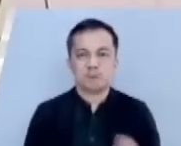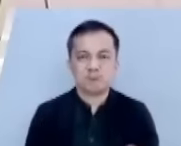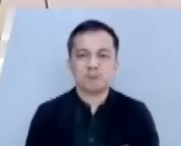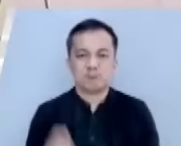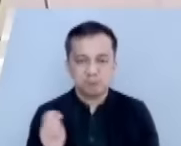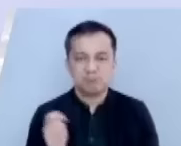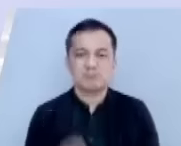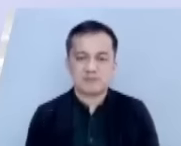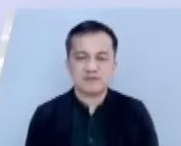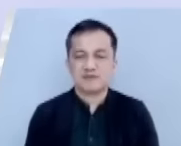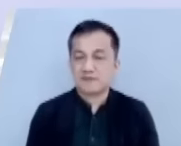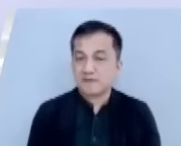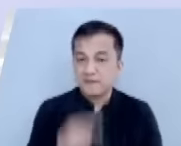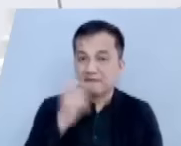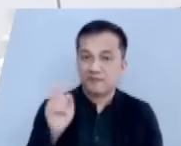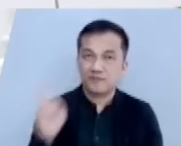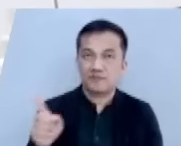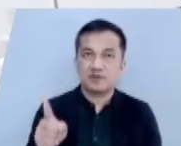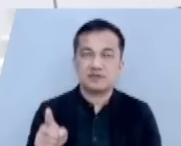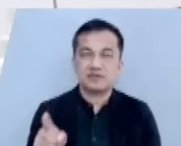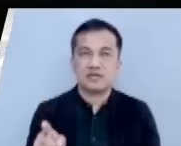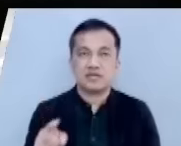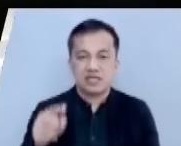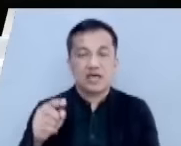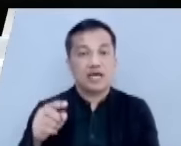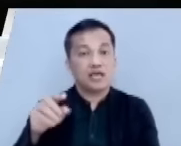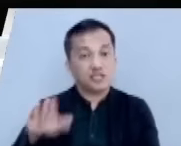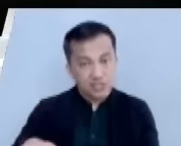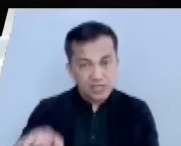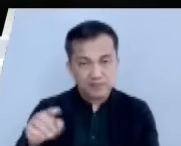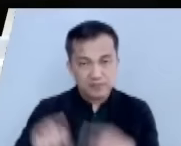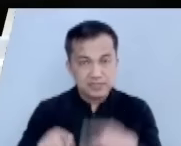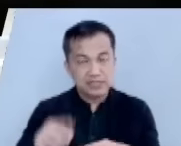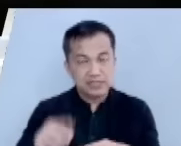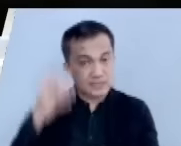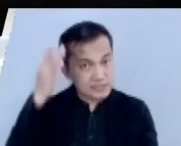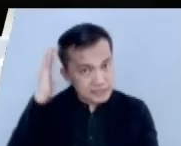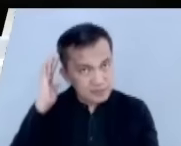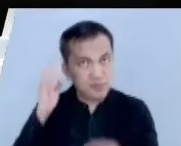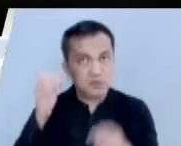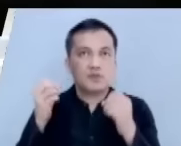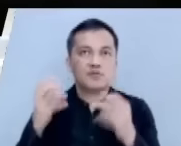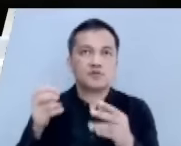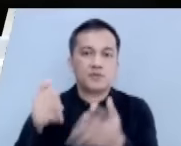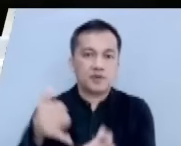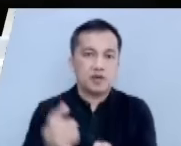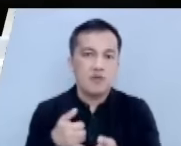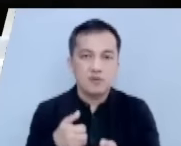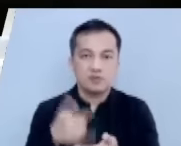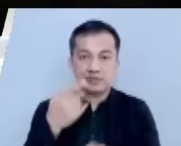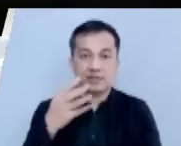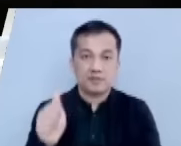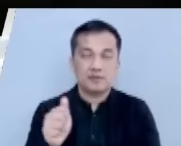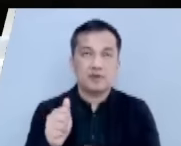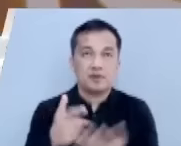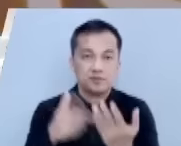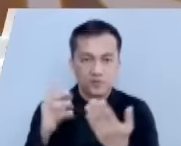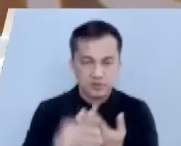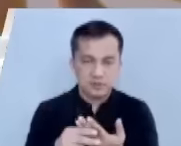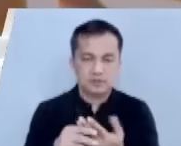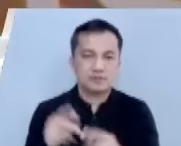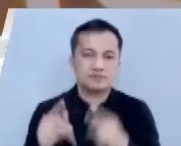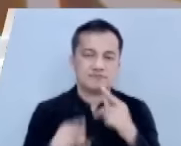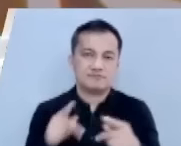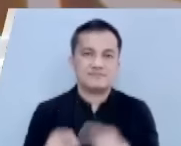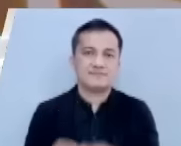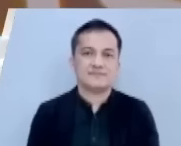Dahil sa pagiging child-friendly at child-sensitive, humakot ang parangal ang GMA Network Programs at Personalities sa